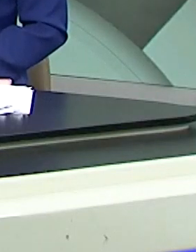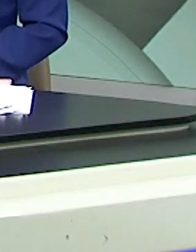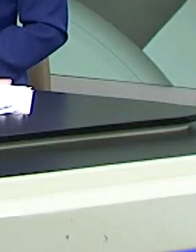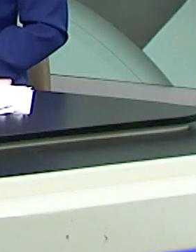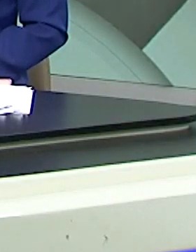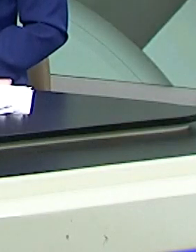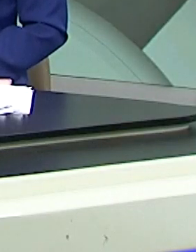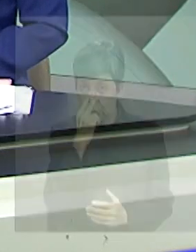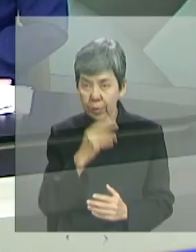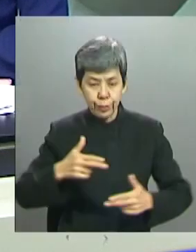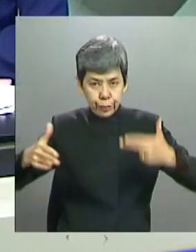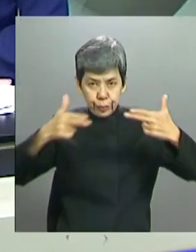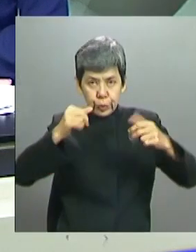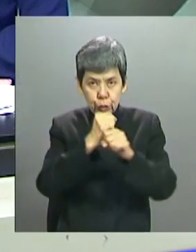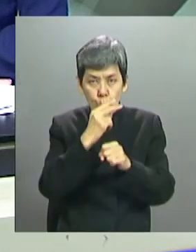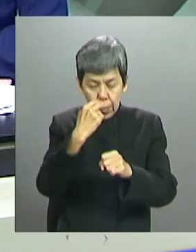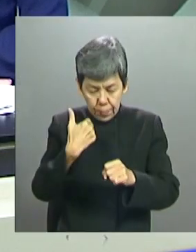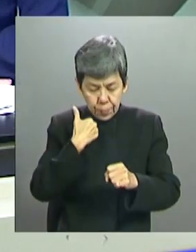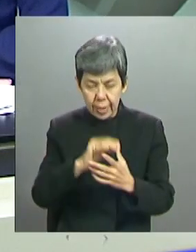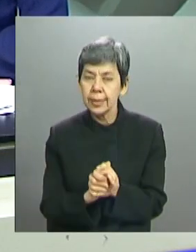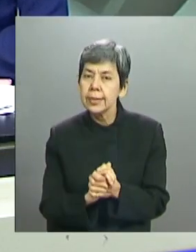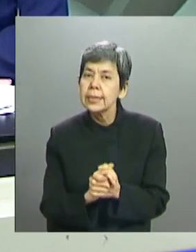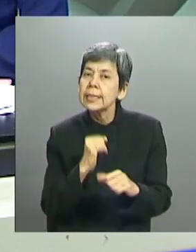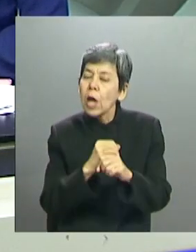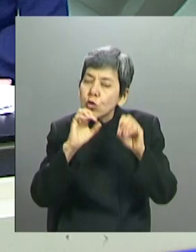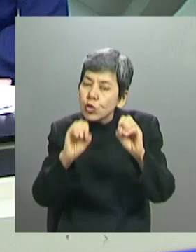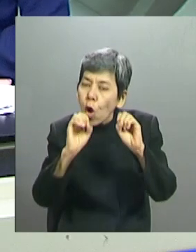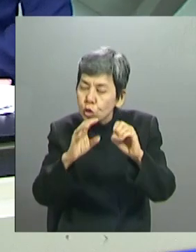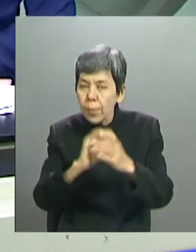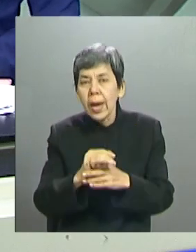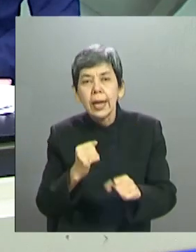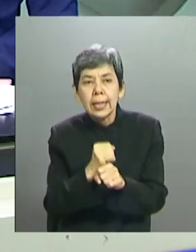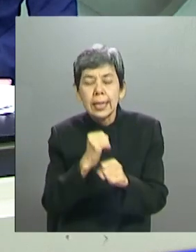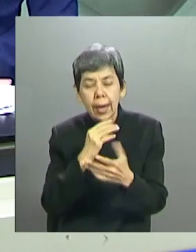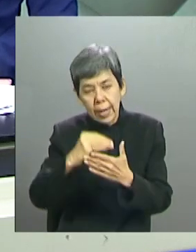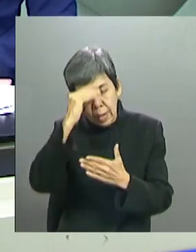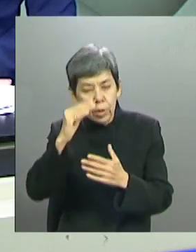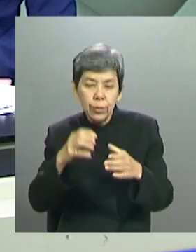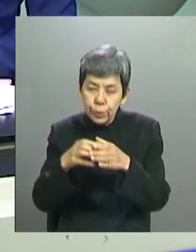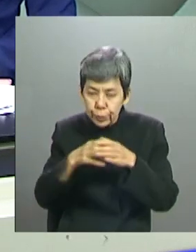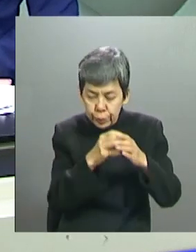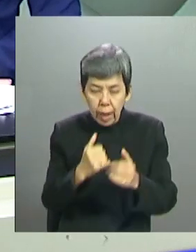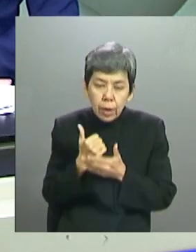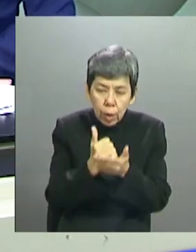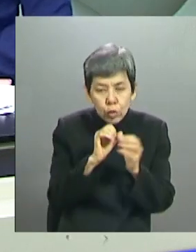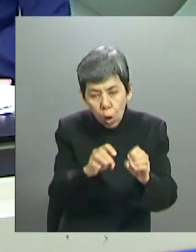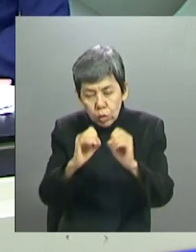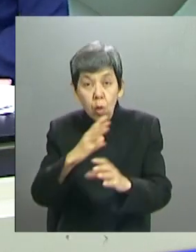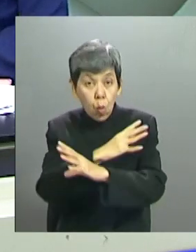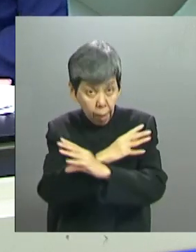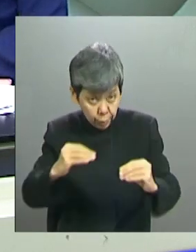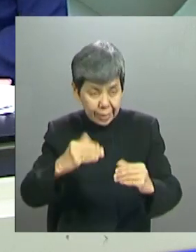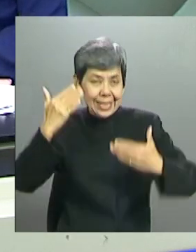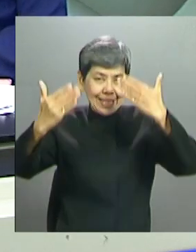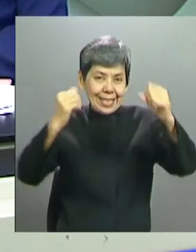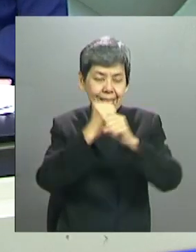มาถึงช่วง7 Scene in Potter วันนี้นะคะติดตามการเรียนการสอนแบบสหวิชาชีพของนิสิตต่างคณะที่มาแลกเปลี่ยนความรู้ผ่านกิจกรร